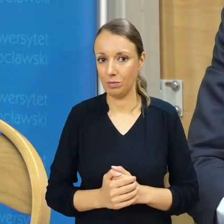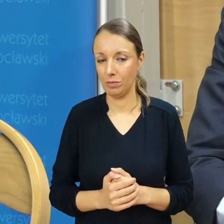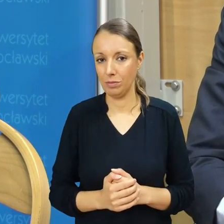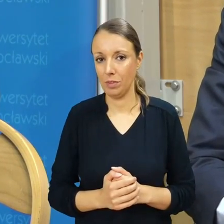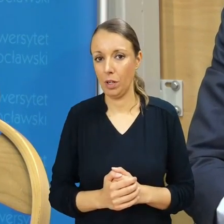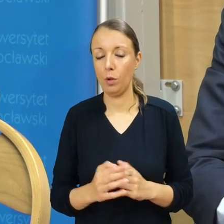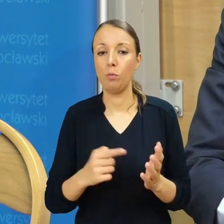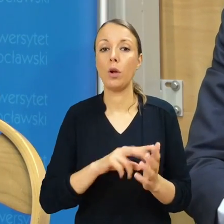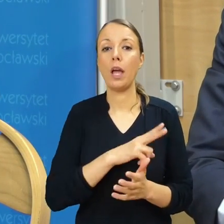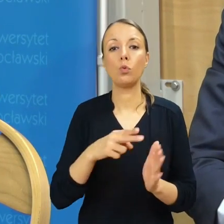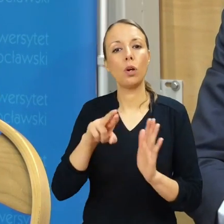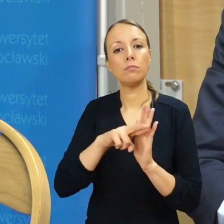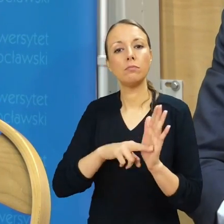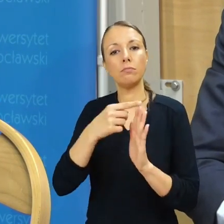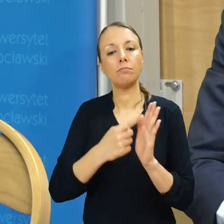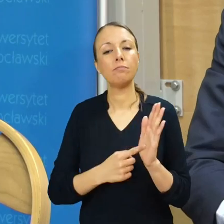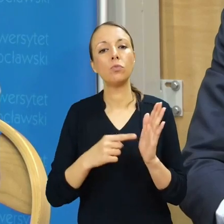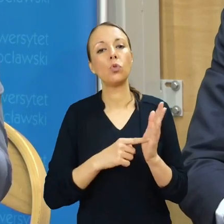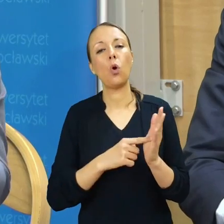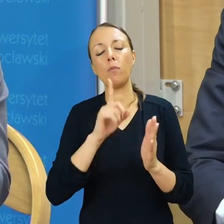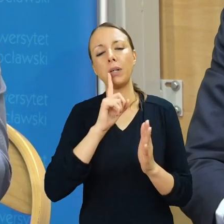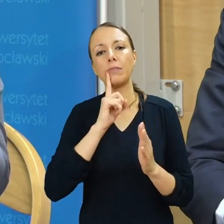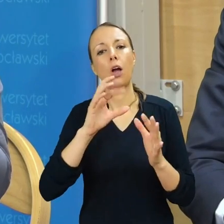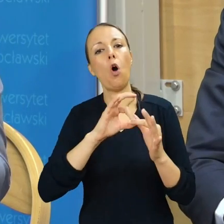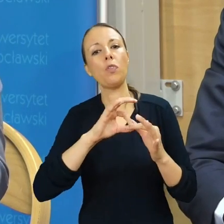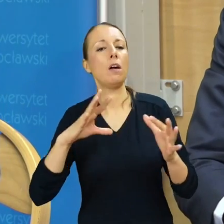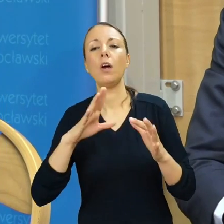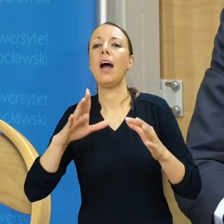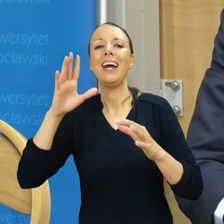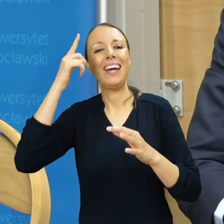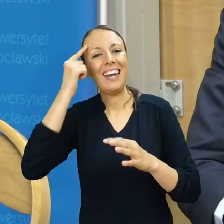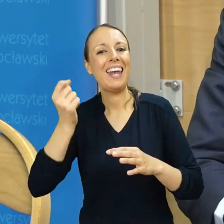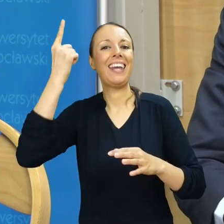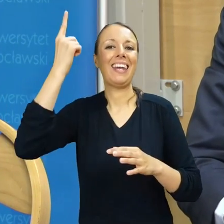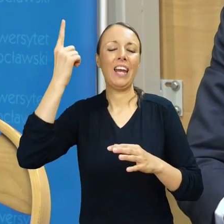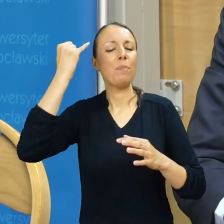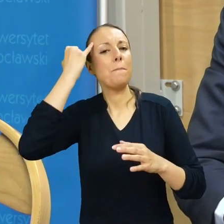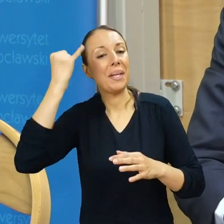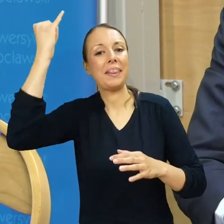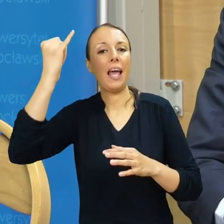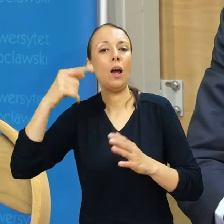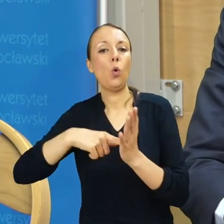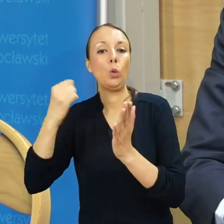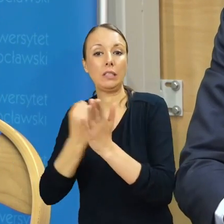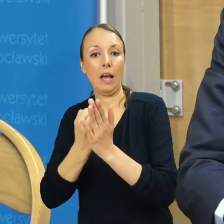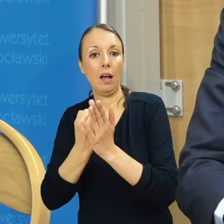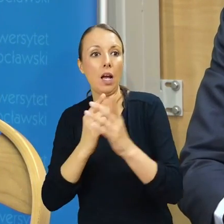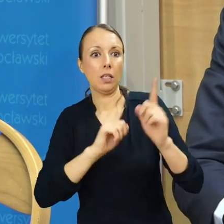są oderwane od idei ustawy, bo mamy przepisy, które przeczą często idei jakiejś